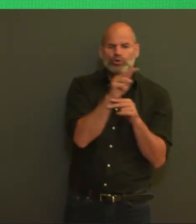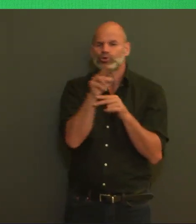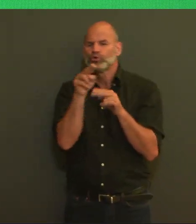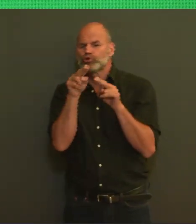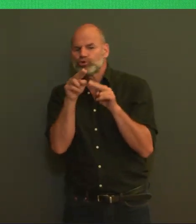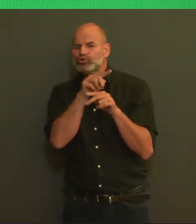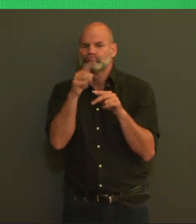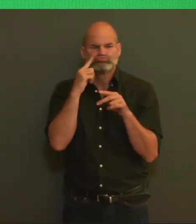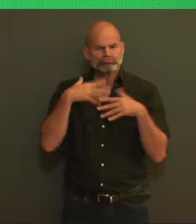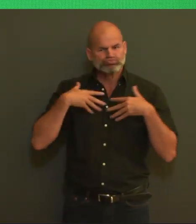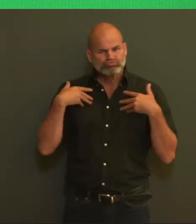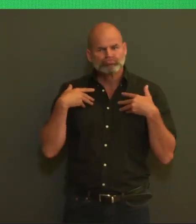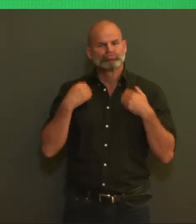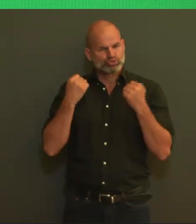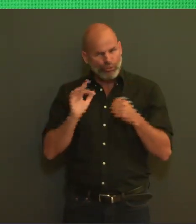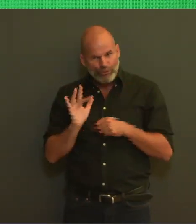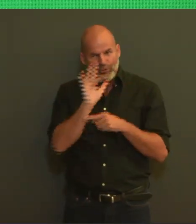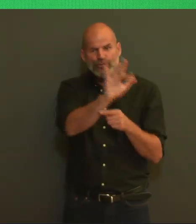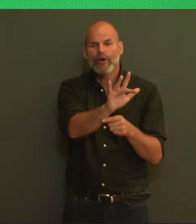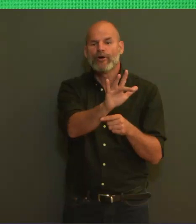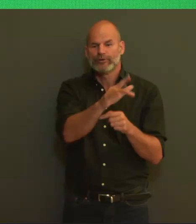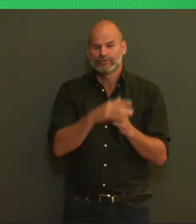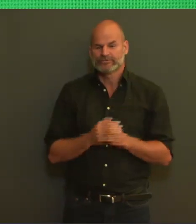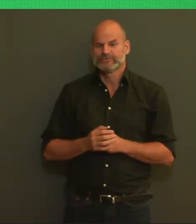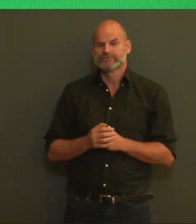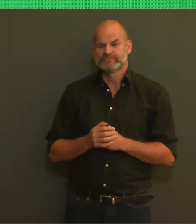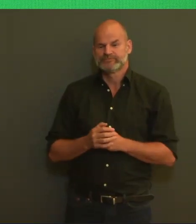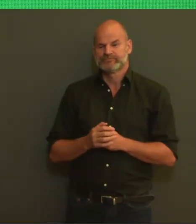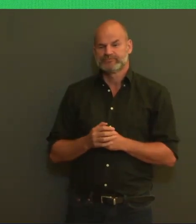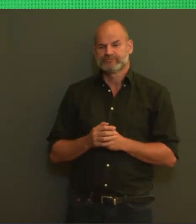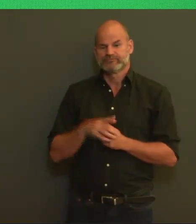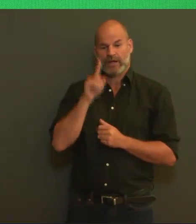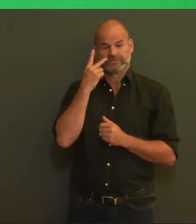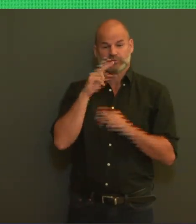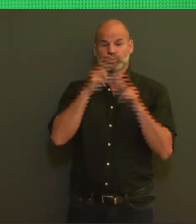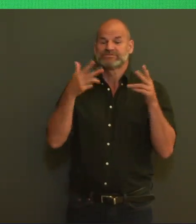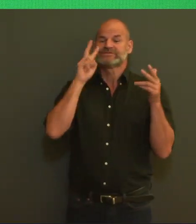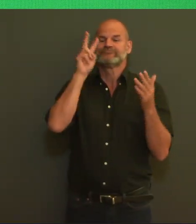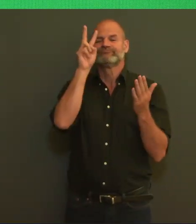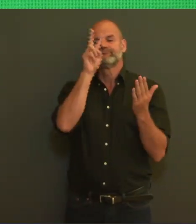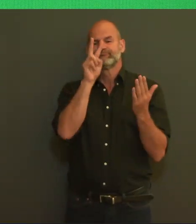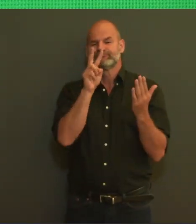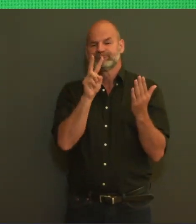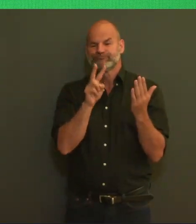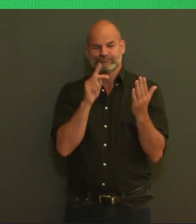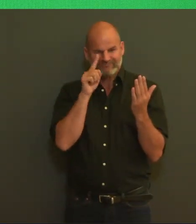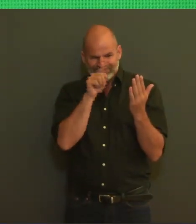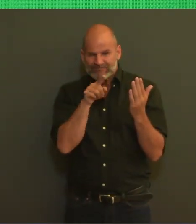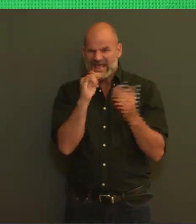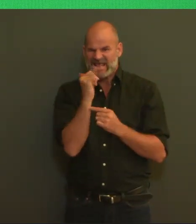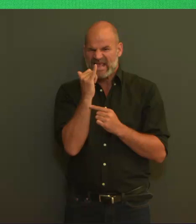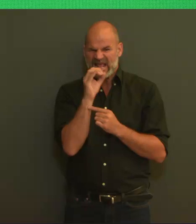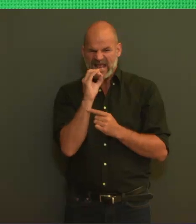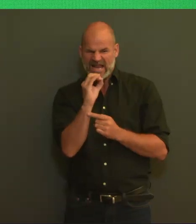is er geen probleem. We raden echter iedereen af om toch naar de kust te gaan, als dit op geel staat, wat betekent